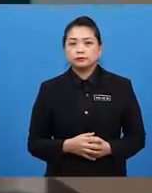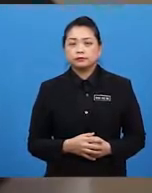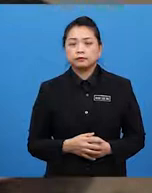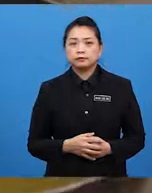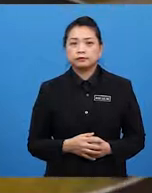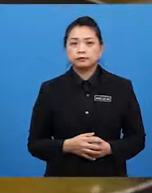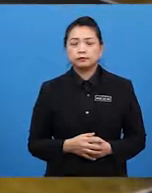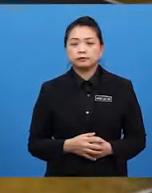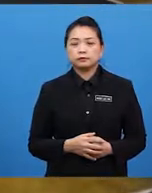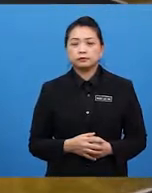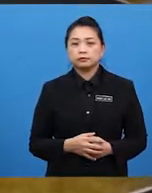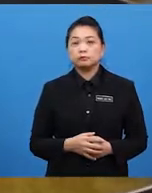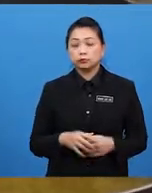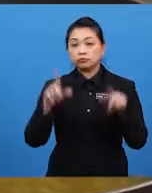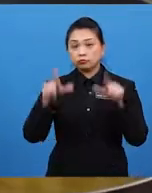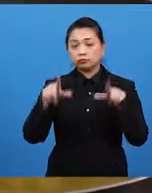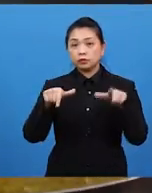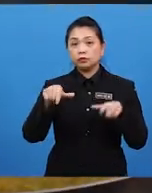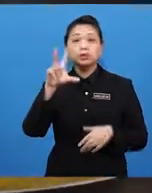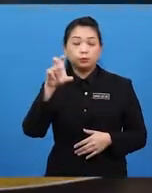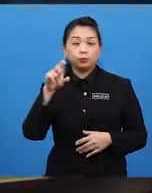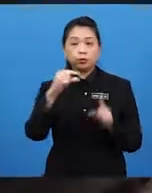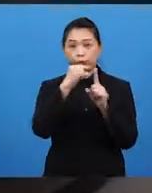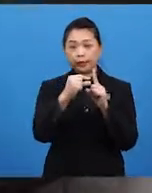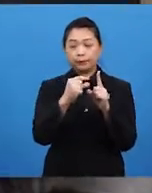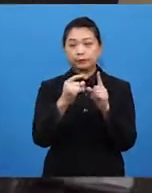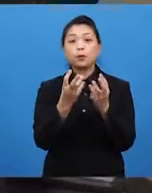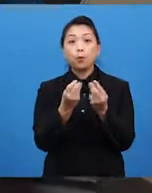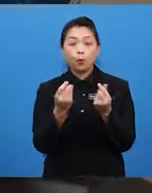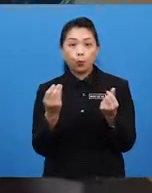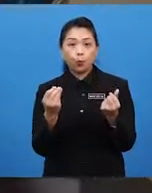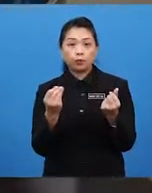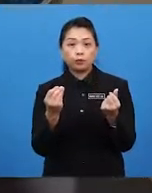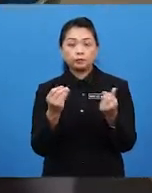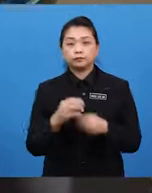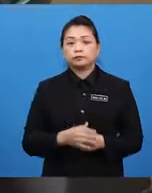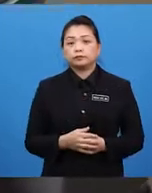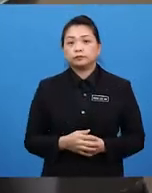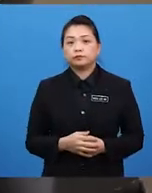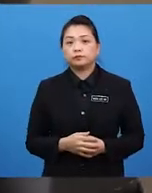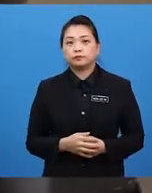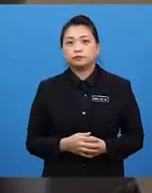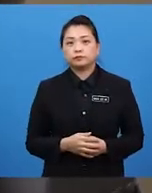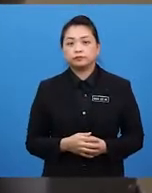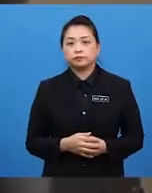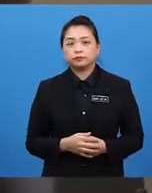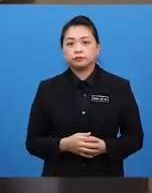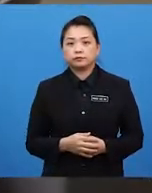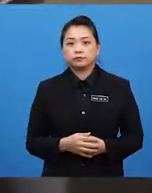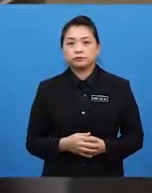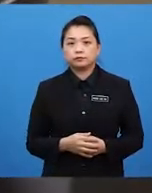Hai dan masukkan 30 frame 10 Gadung hai hai